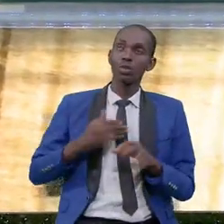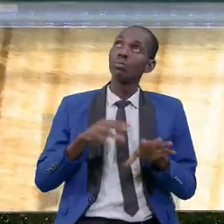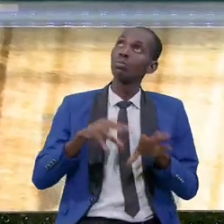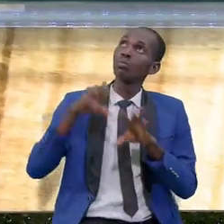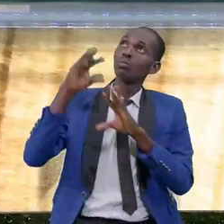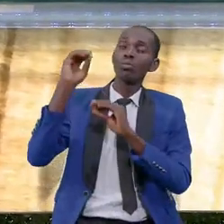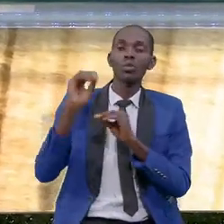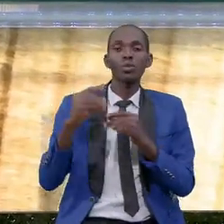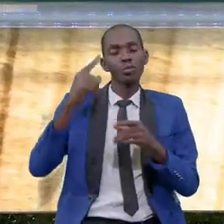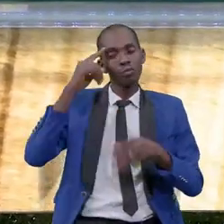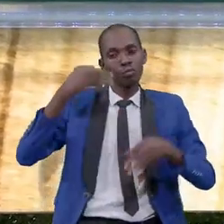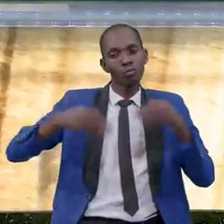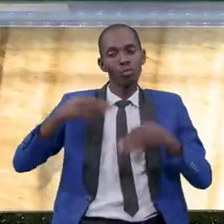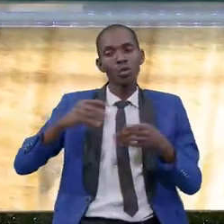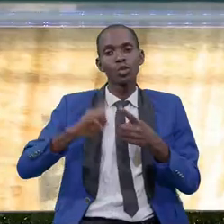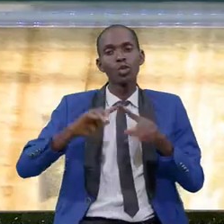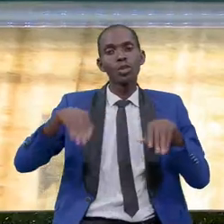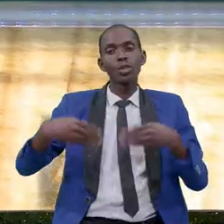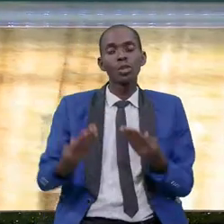Dieu pour rendre compte